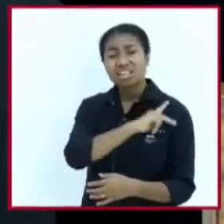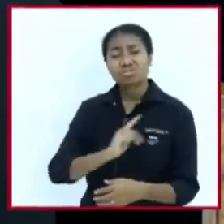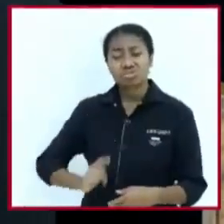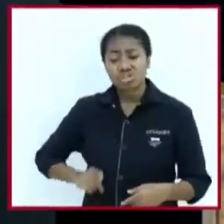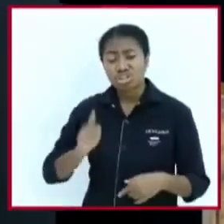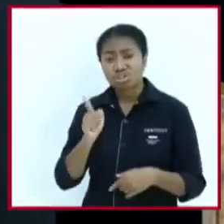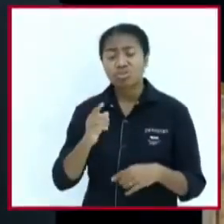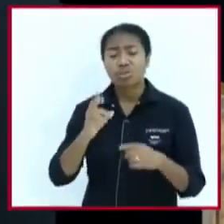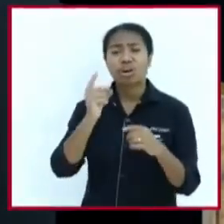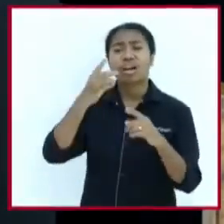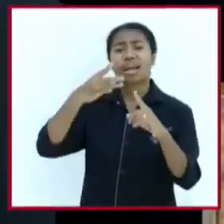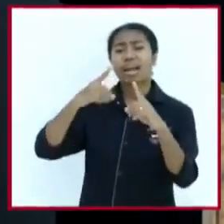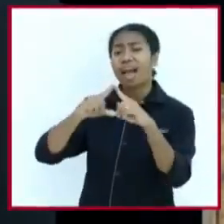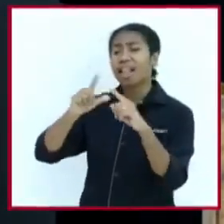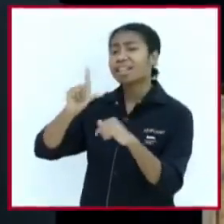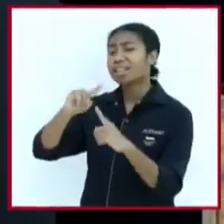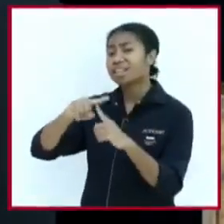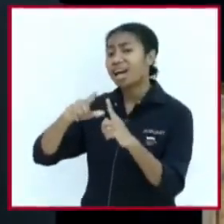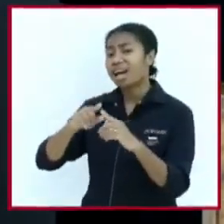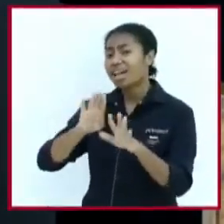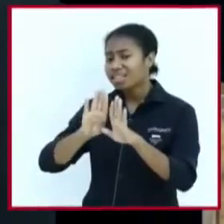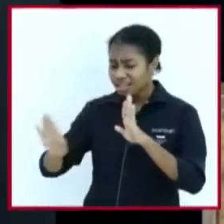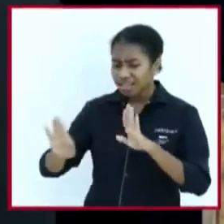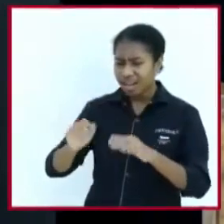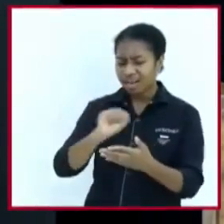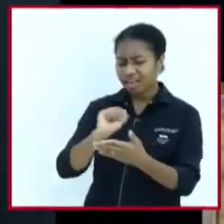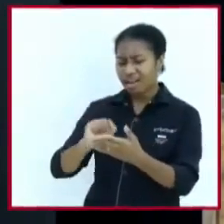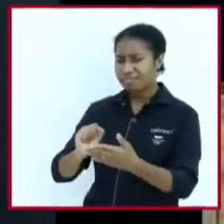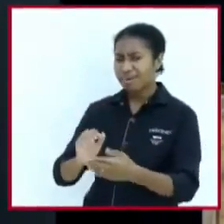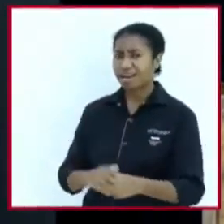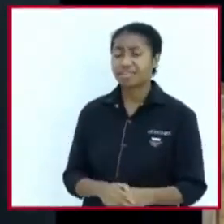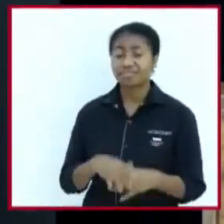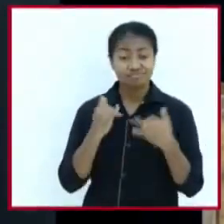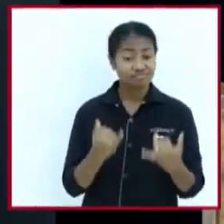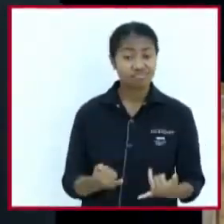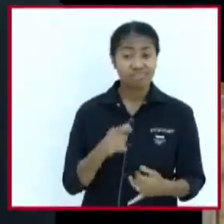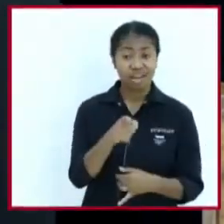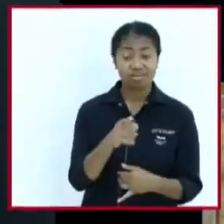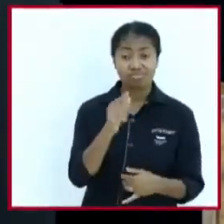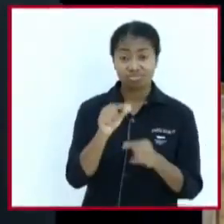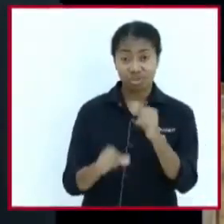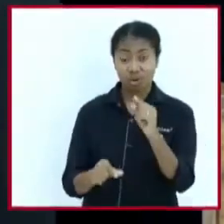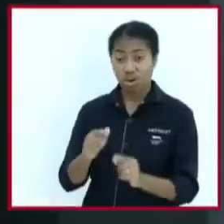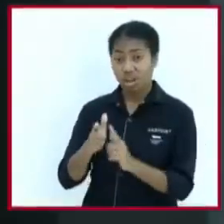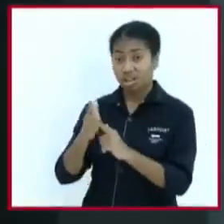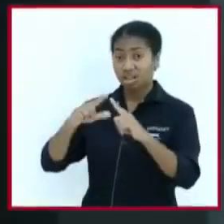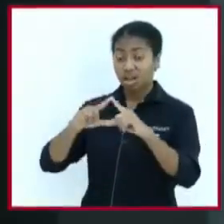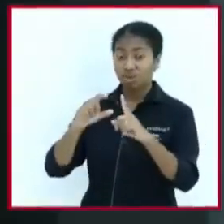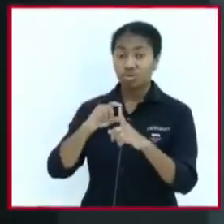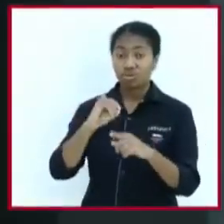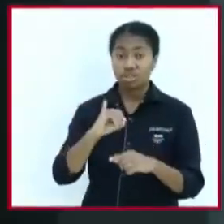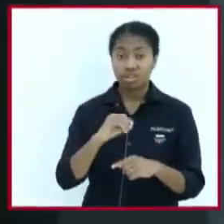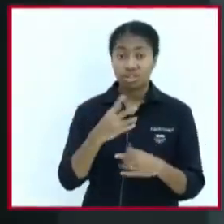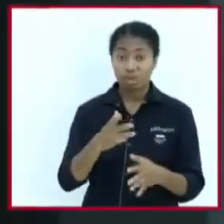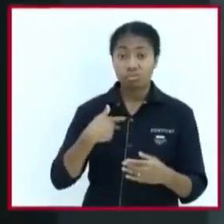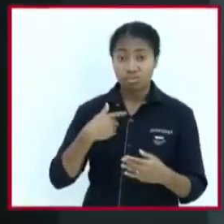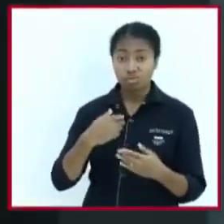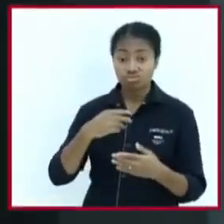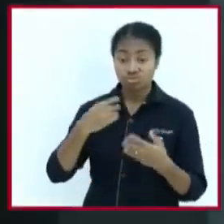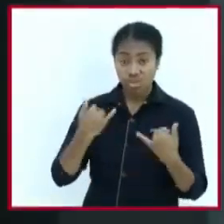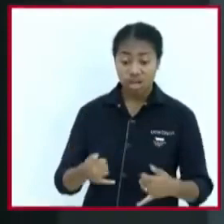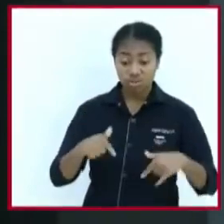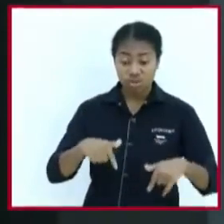Masih tinggalkan gambar realita sekarang kamu orang Yahudi sudah dapat Redita mau balik lagi